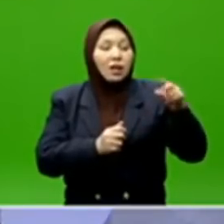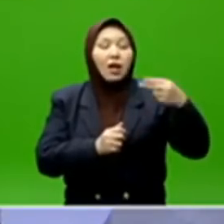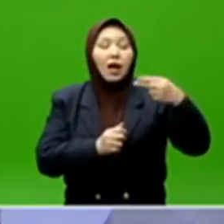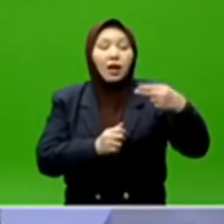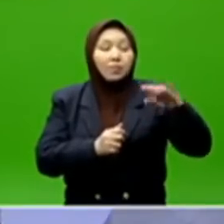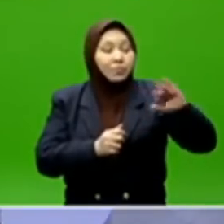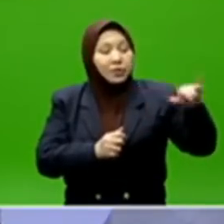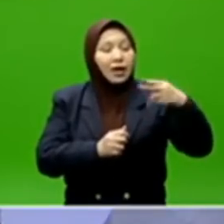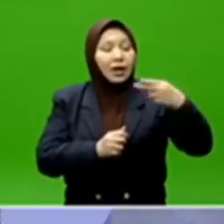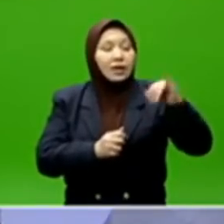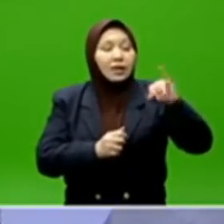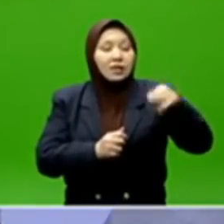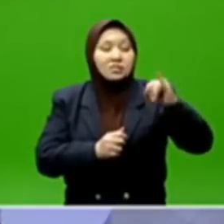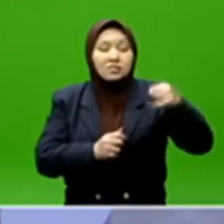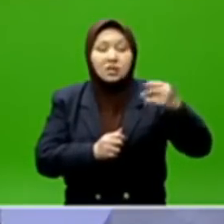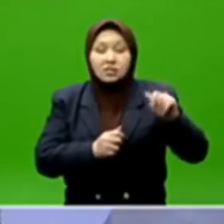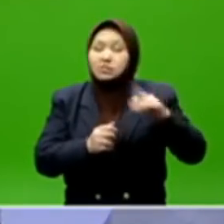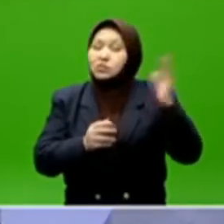baca sama-sama.